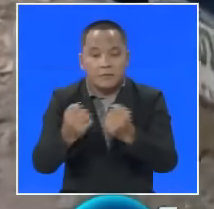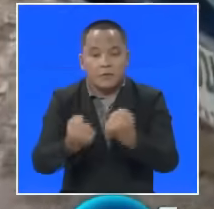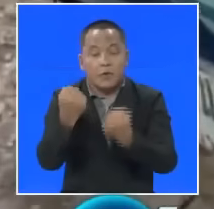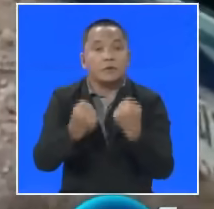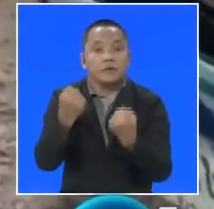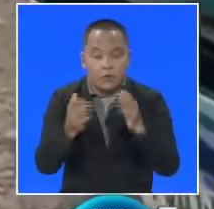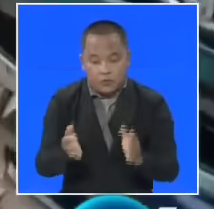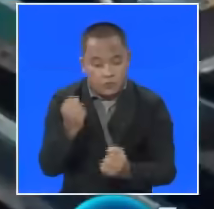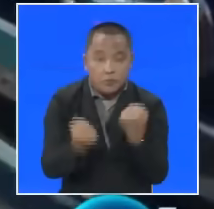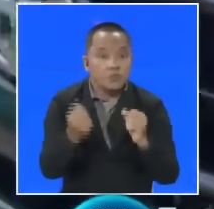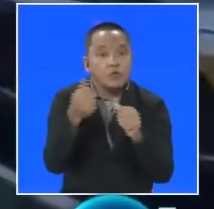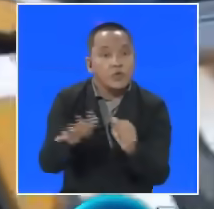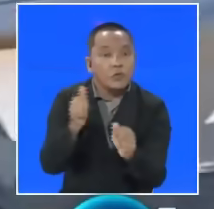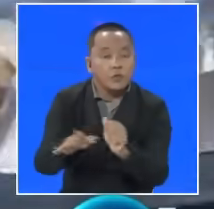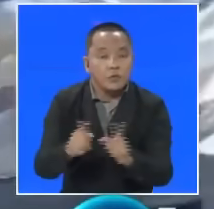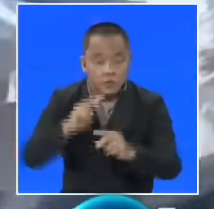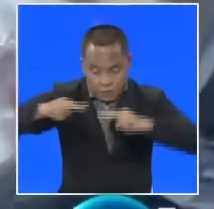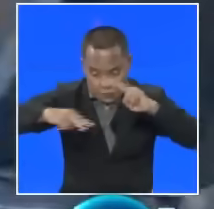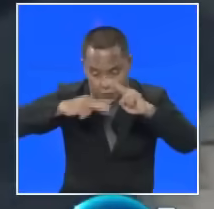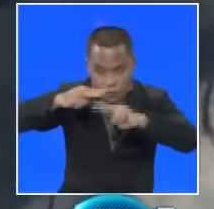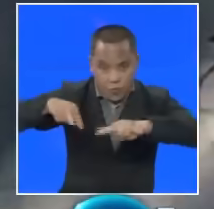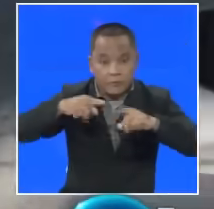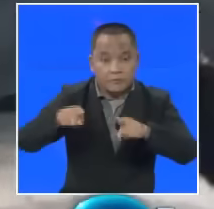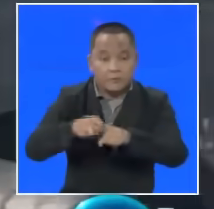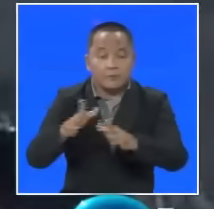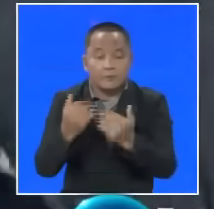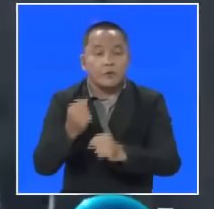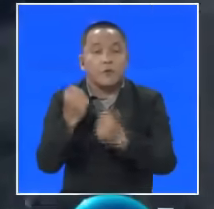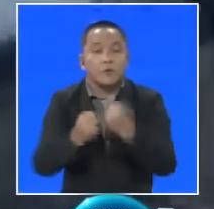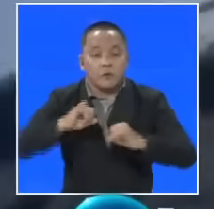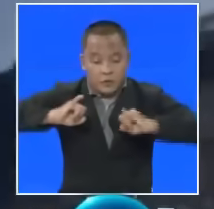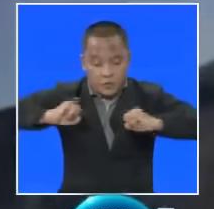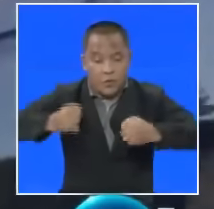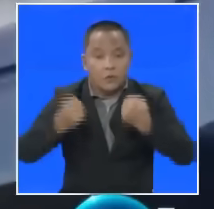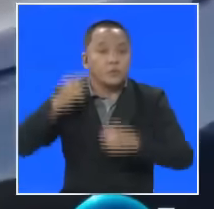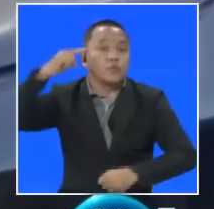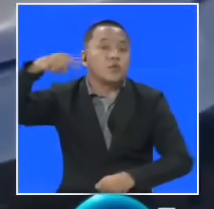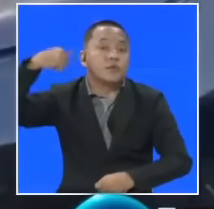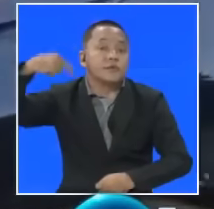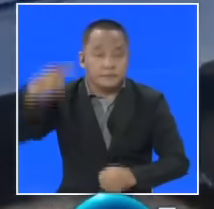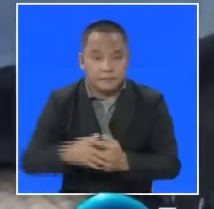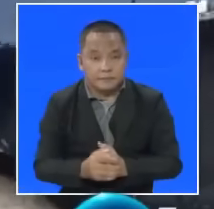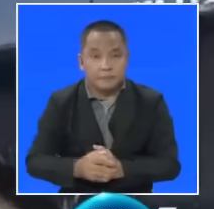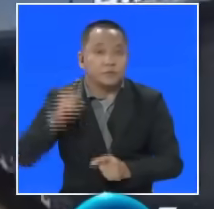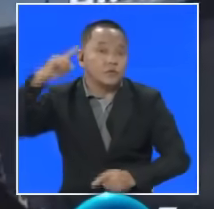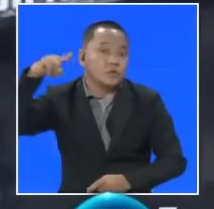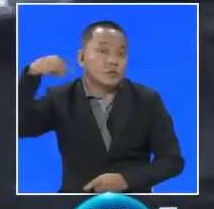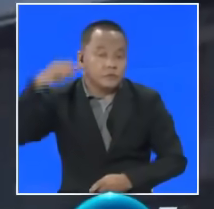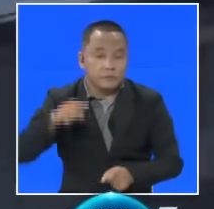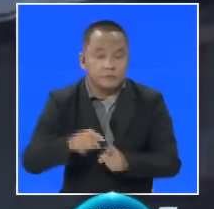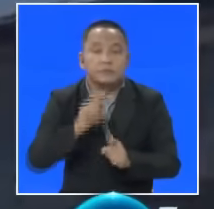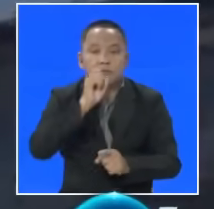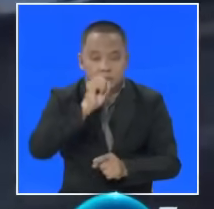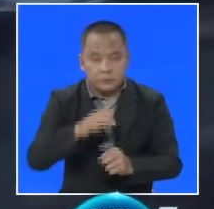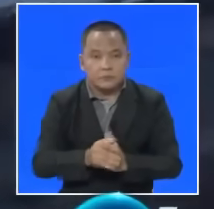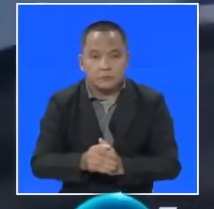นที่ขับรถแล้วนะคะจากการตรวจสอบข้อมูลเพิ่มเติมก็พบว่าผู้ครอบครองรายนี้เป็นหญิงสาวคนหนึ่งหญิงสาวคนนี้อ้าง